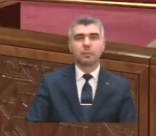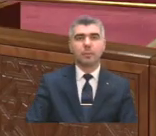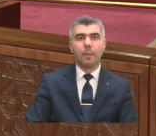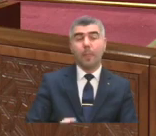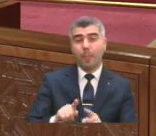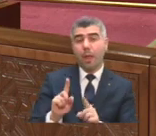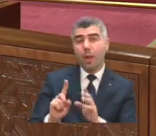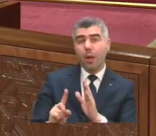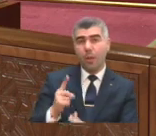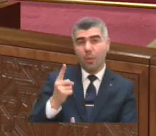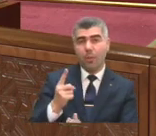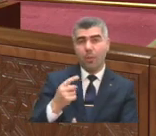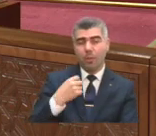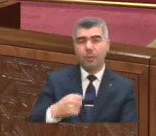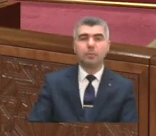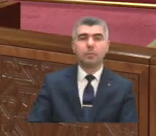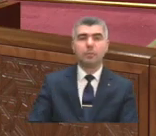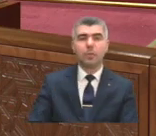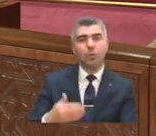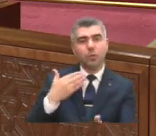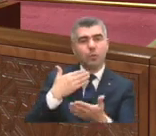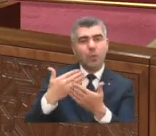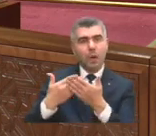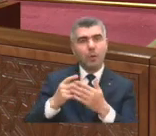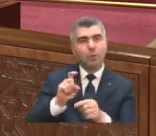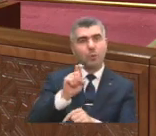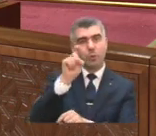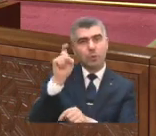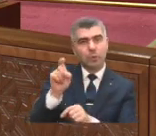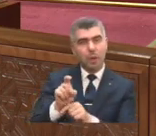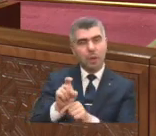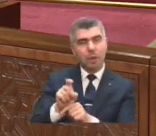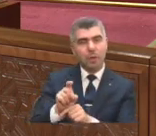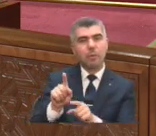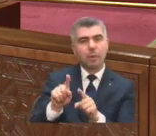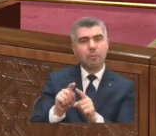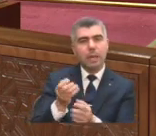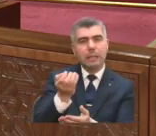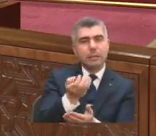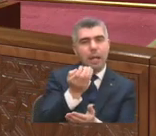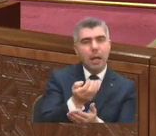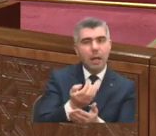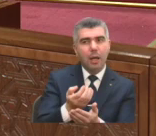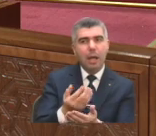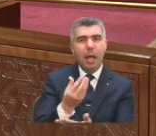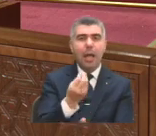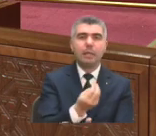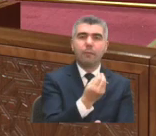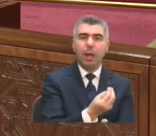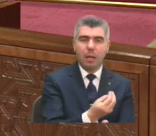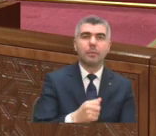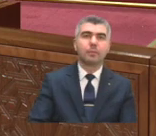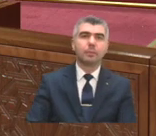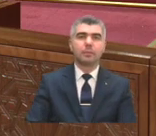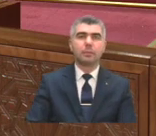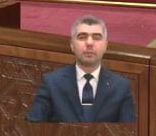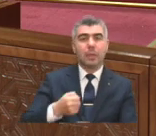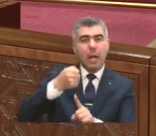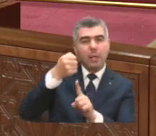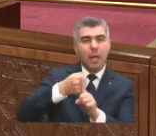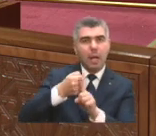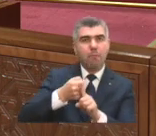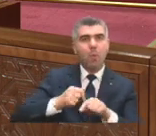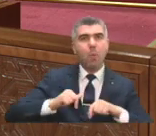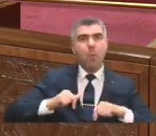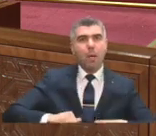اولا ان اشكركم على هذا السؤال متعلق بظاهره التسول بالاطفال. فقد اشتغلت الوزاره